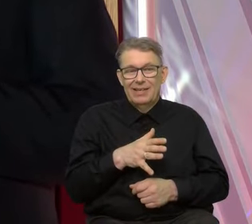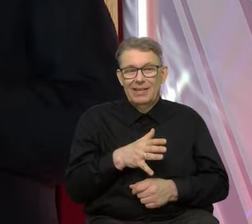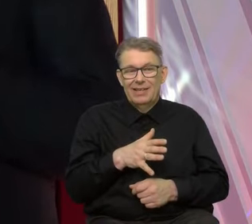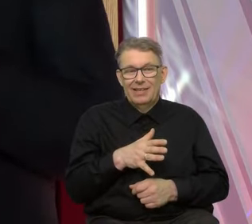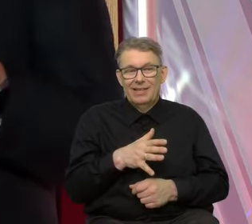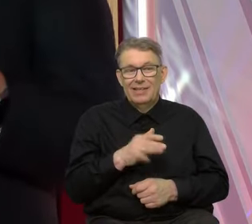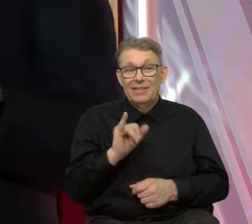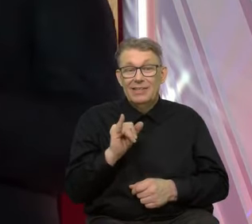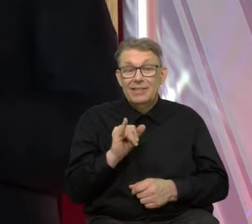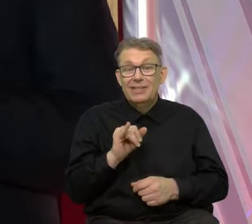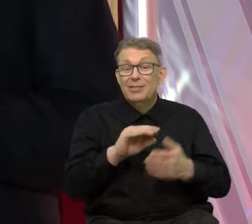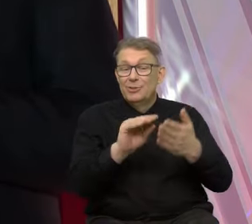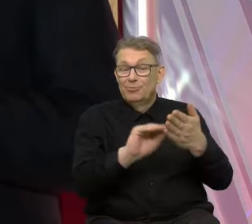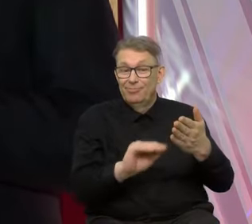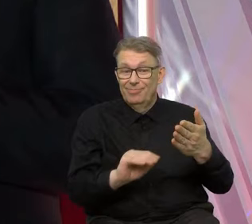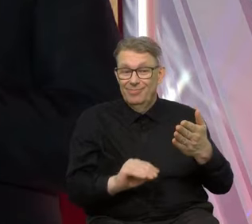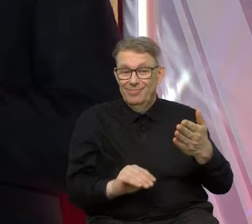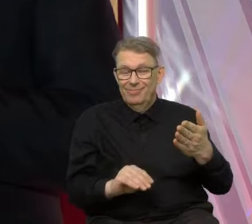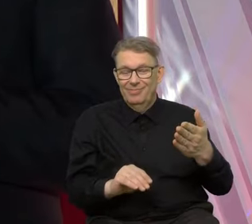i pisma,